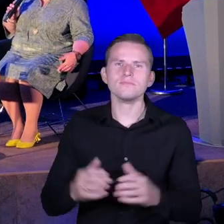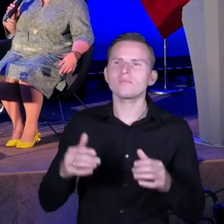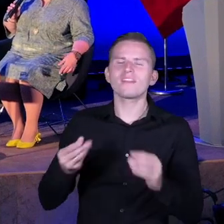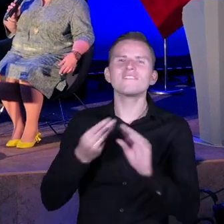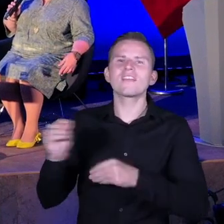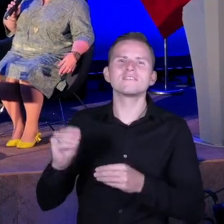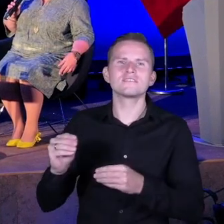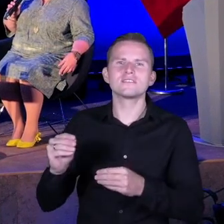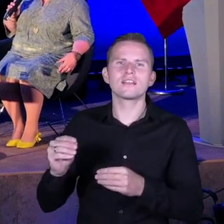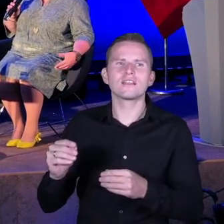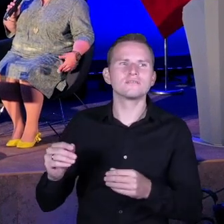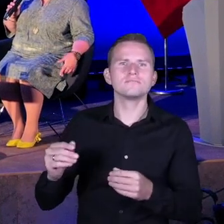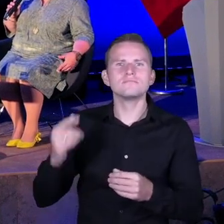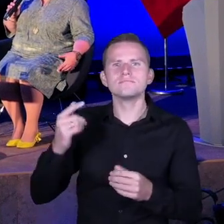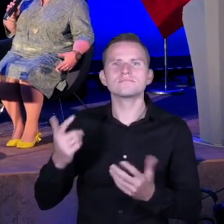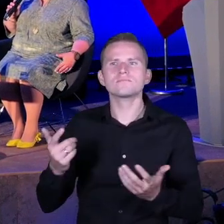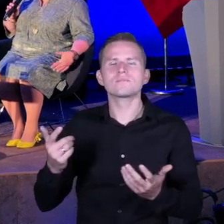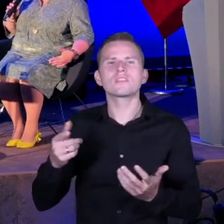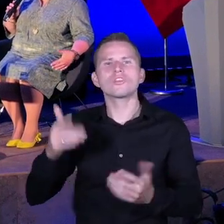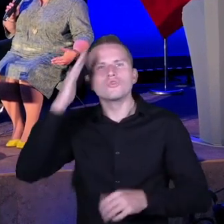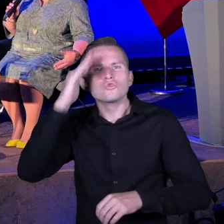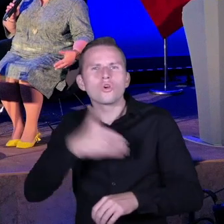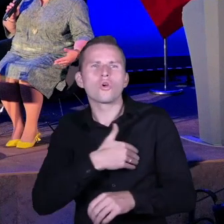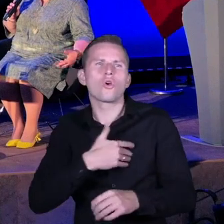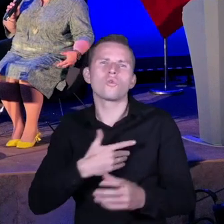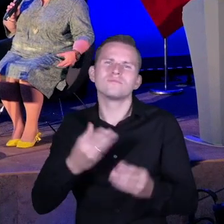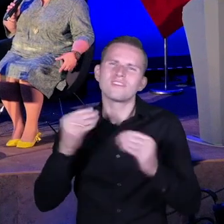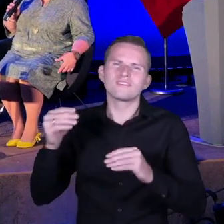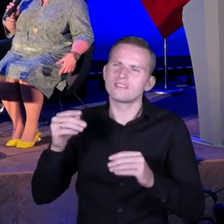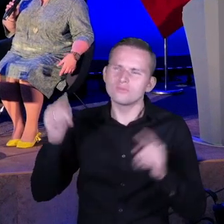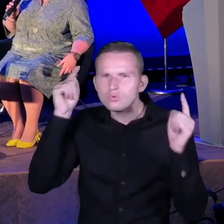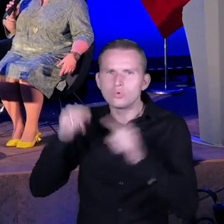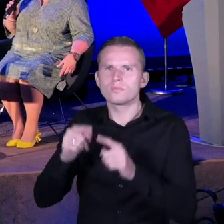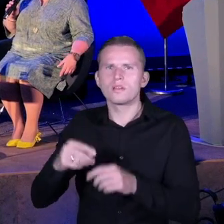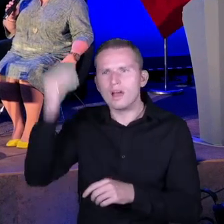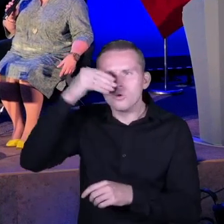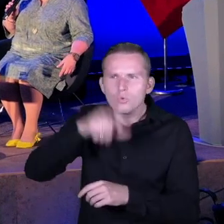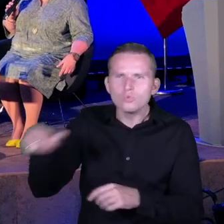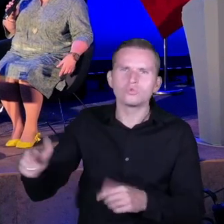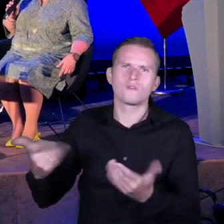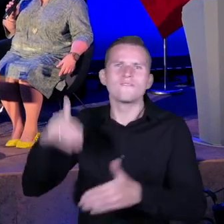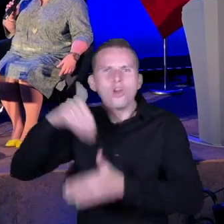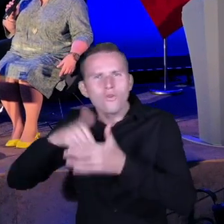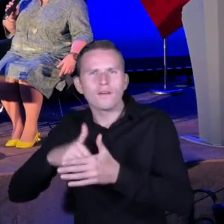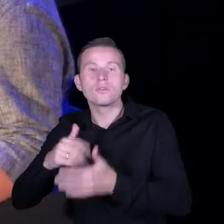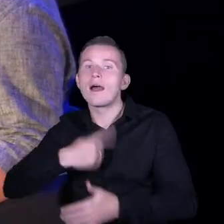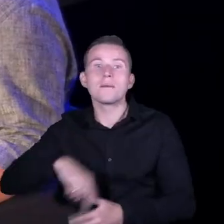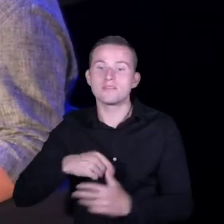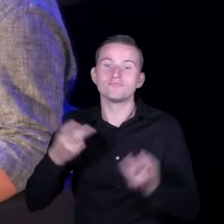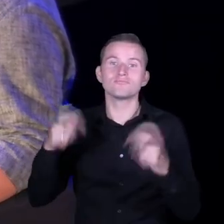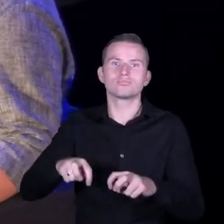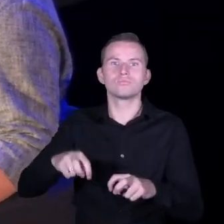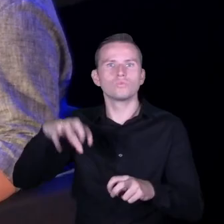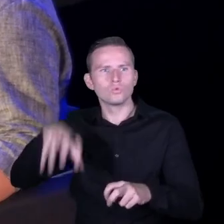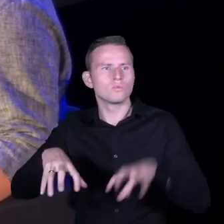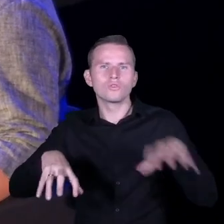w szkole stereotypowo kierowana jest do klas, do uczniów, do wychowawców, a tutaj pozwoliliśmy stworzyć grupy zupełnie międzyoddziałowe,